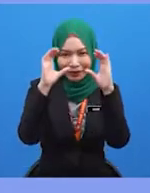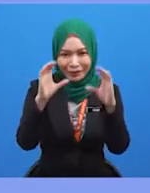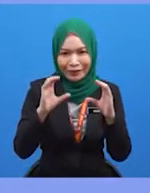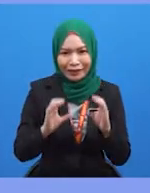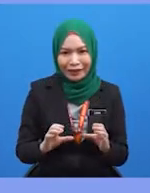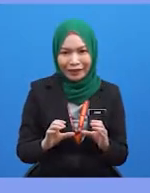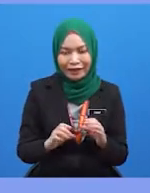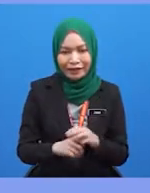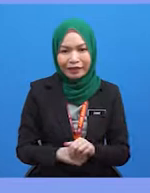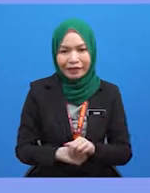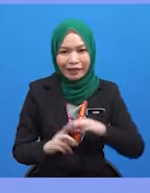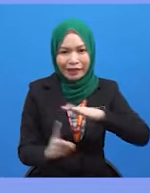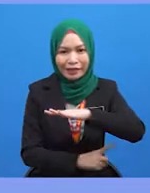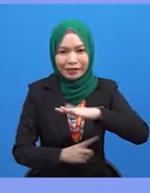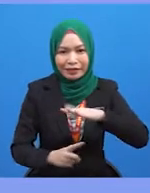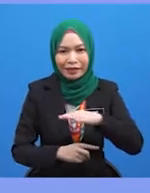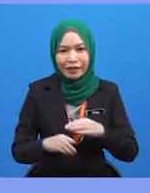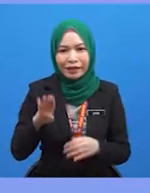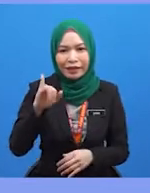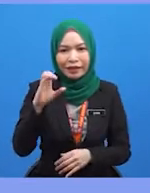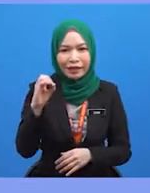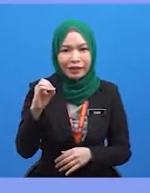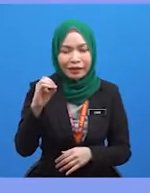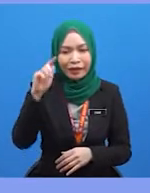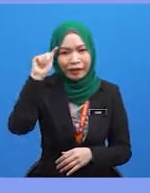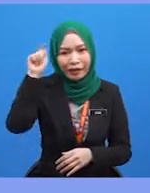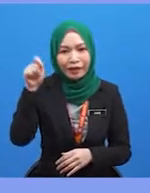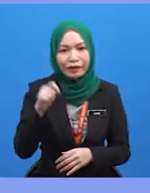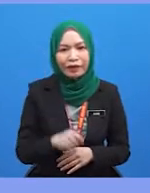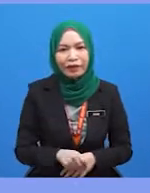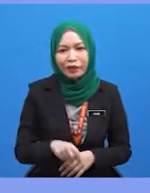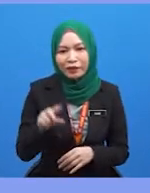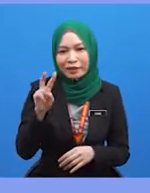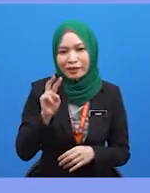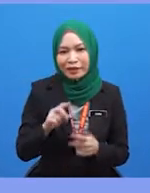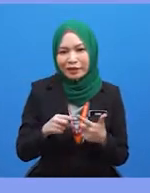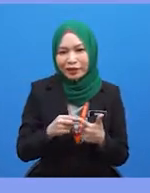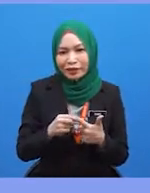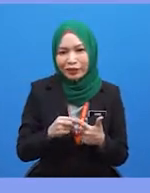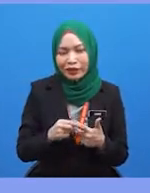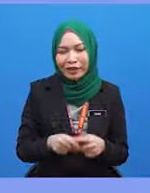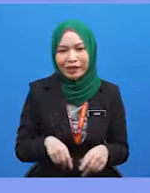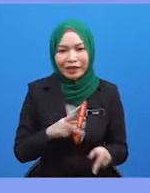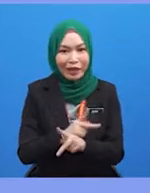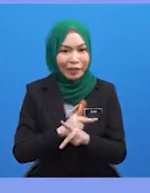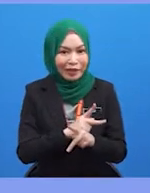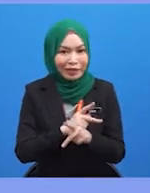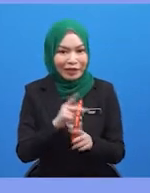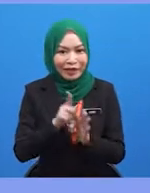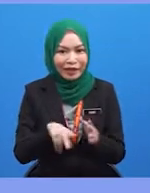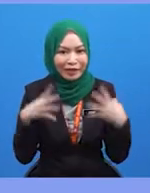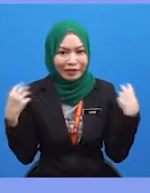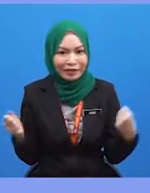Cara dasar bioteknologi kedua ialah penjagaan kesihatan.